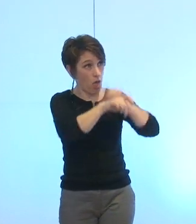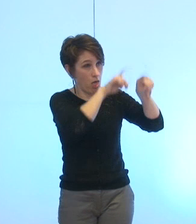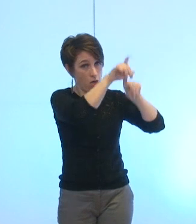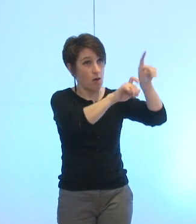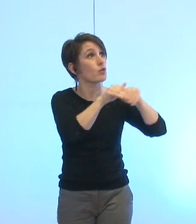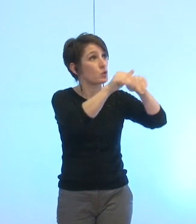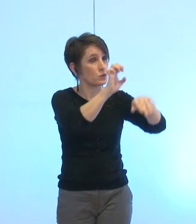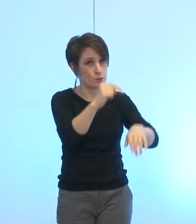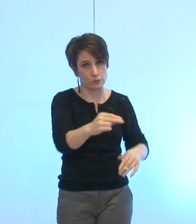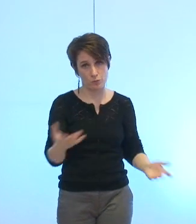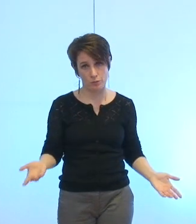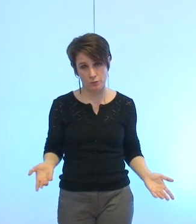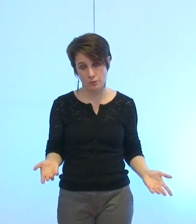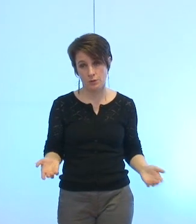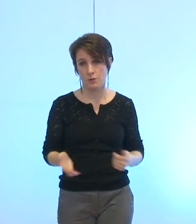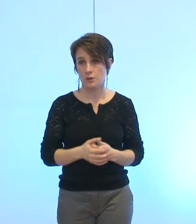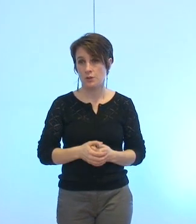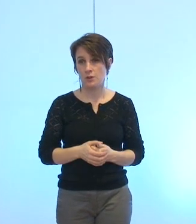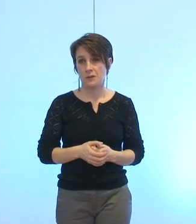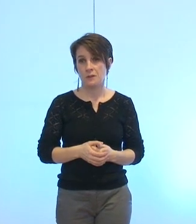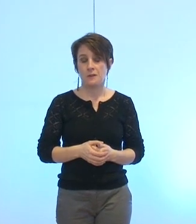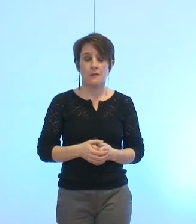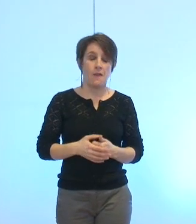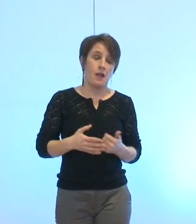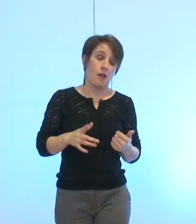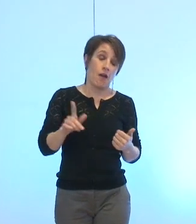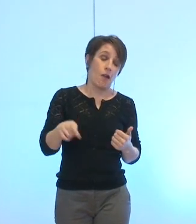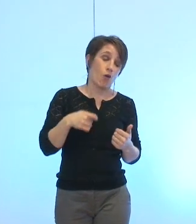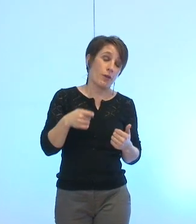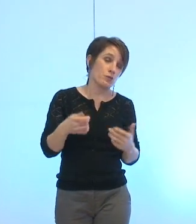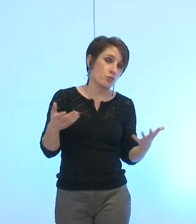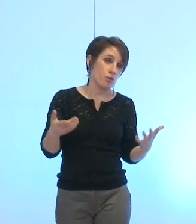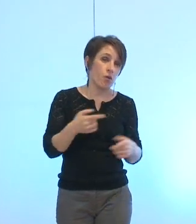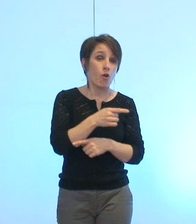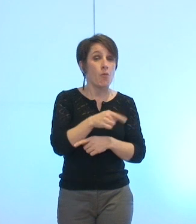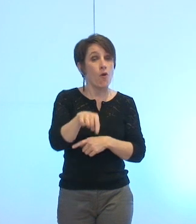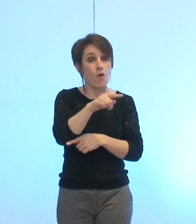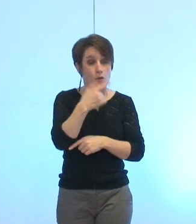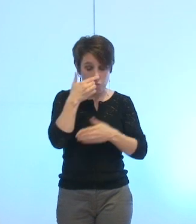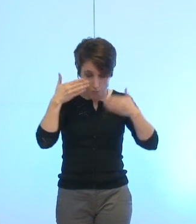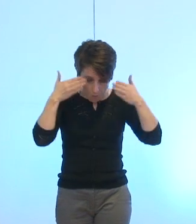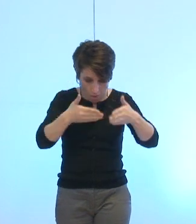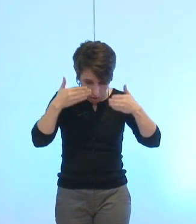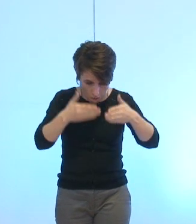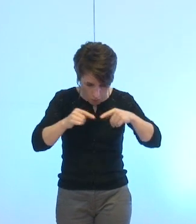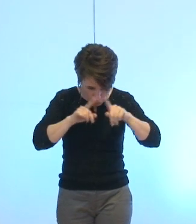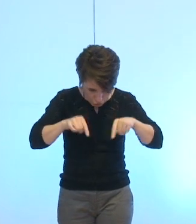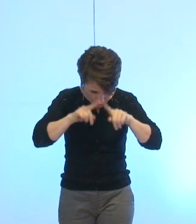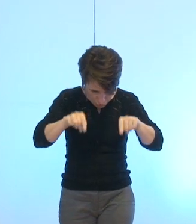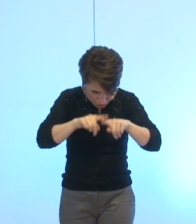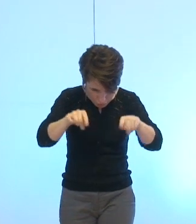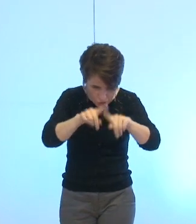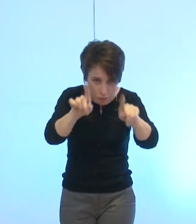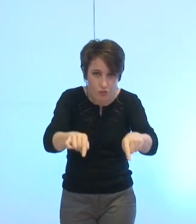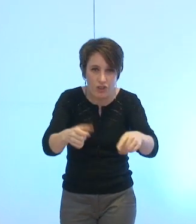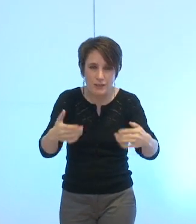assumer alors en parler de façon trop schématique et uniquement sous l'angle budgétaire dans ce type de document notamment